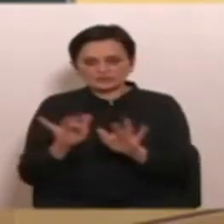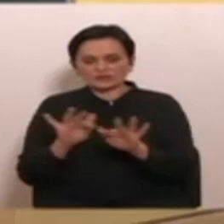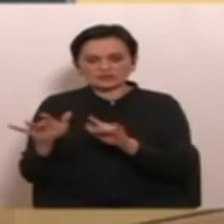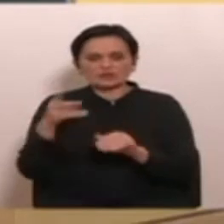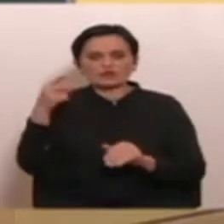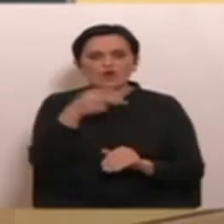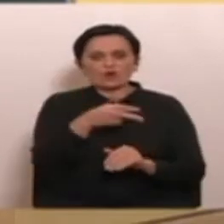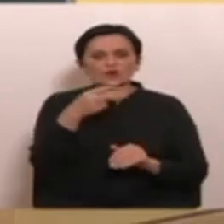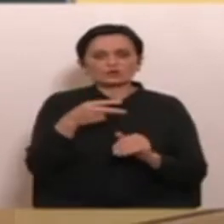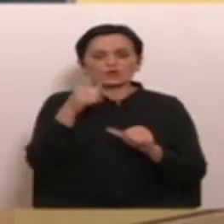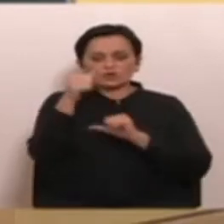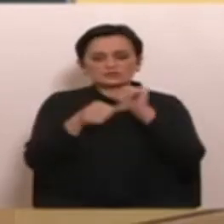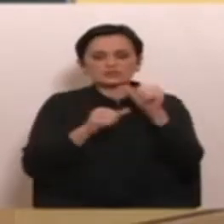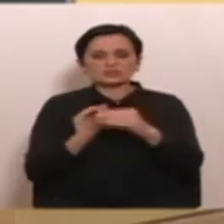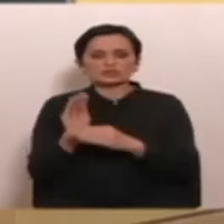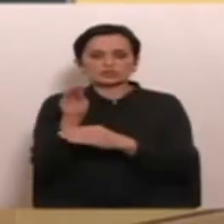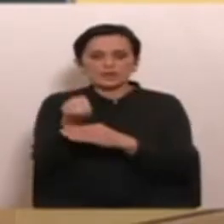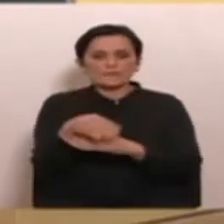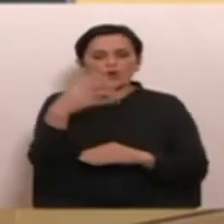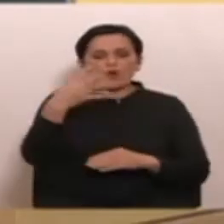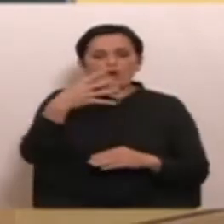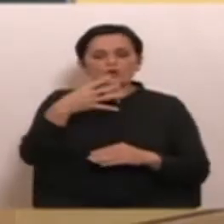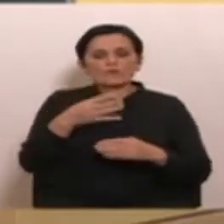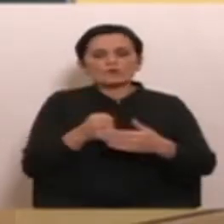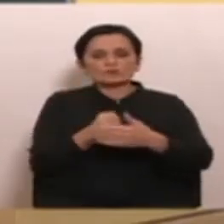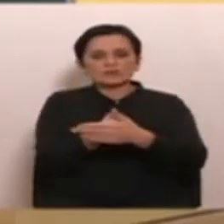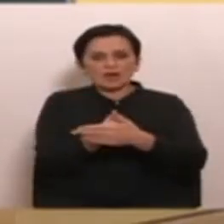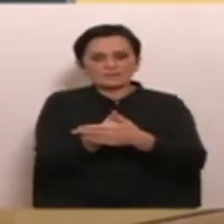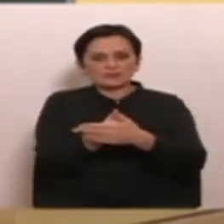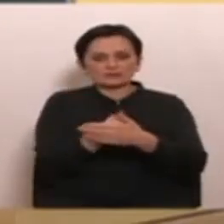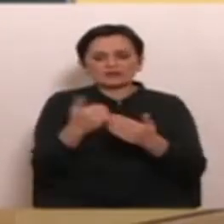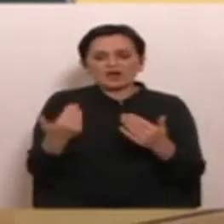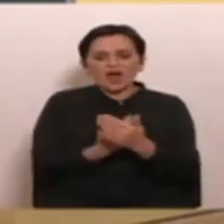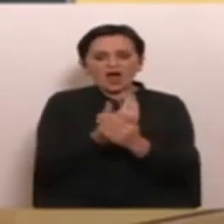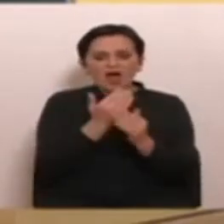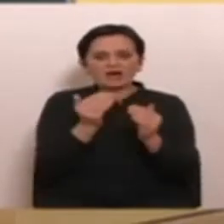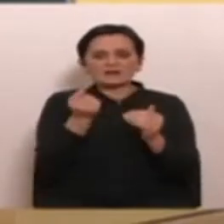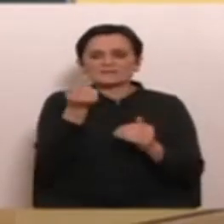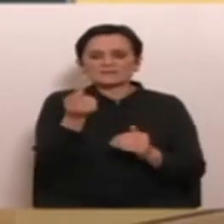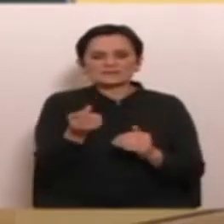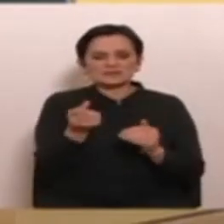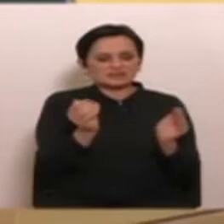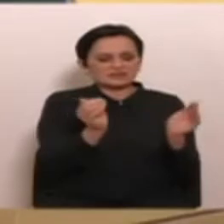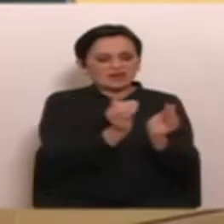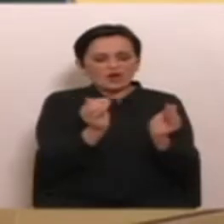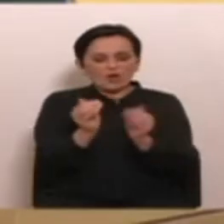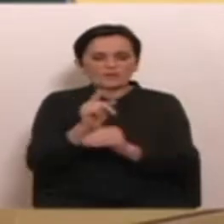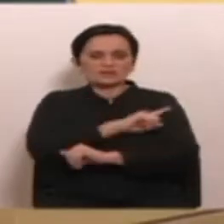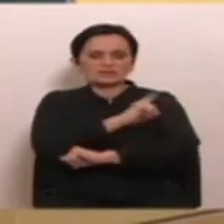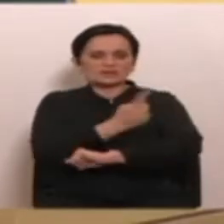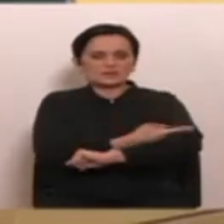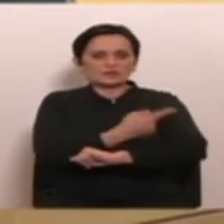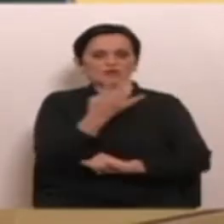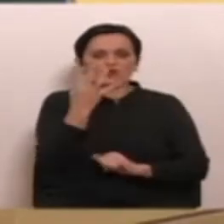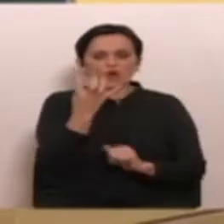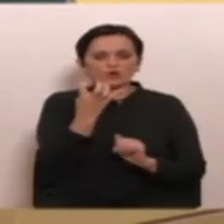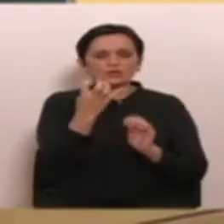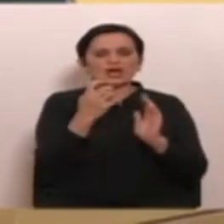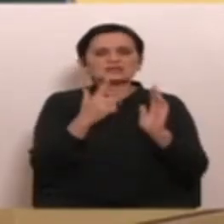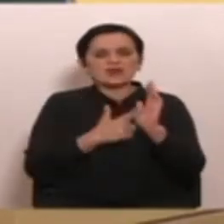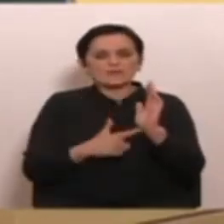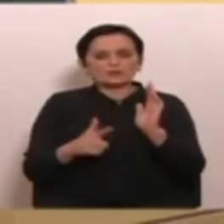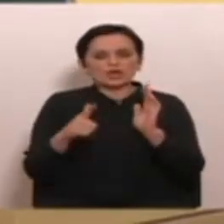სისტემა შეემატება 40-მდე ახალი მცირე ობიექტი, საერთო დადგმული სიმძლავრით 477